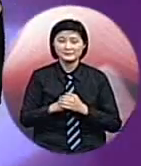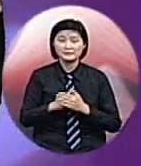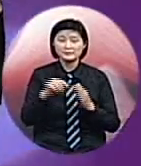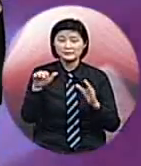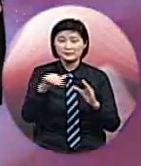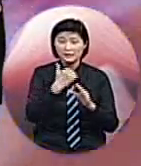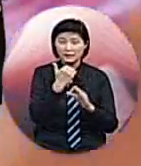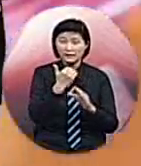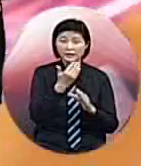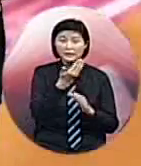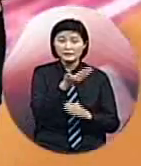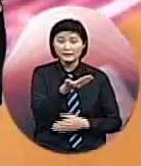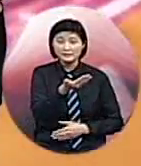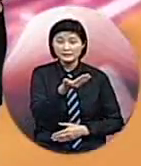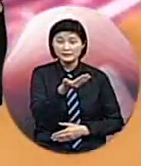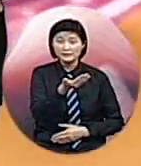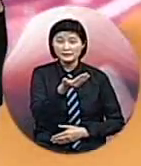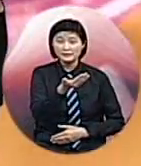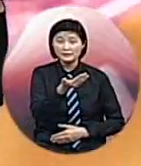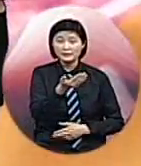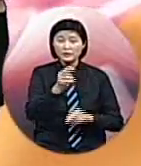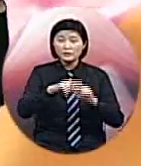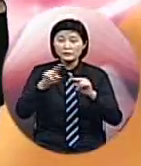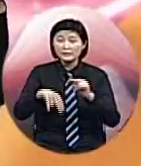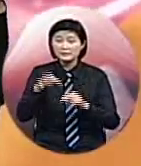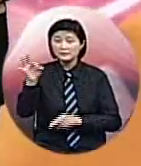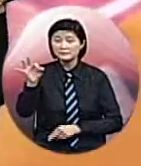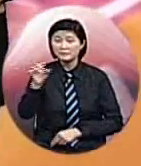그게 여보 당신 퇴직금이래.